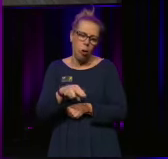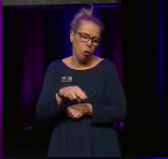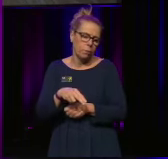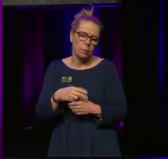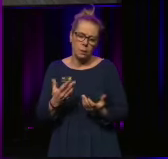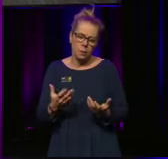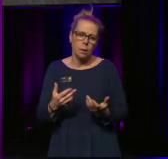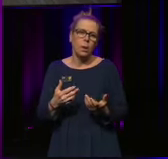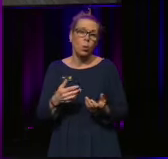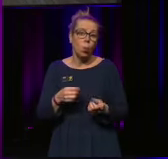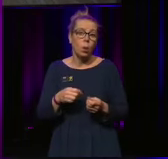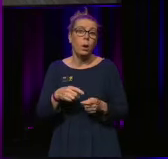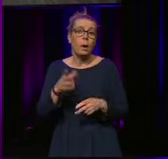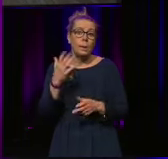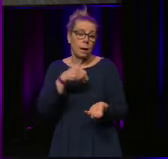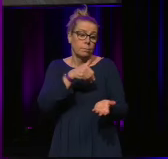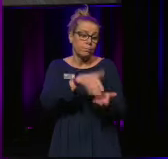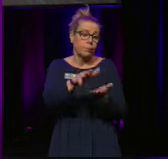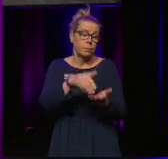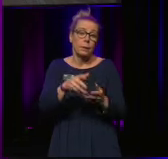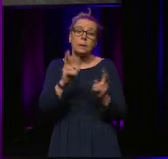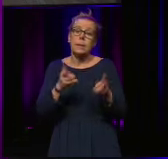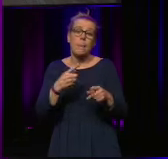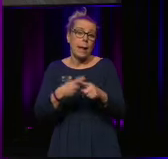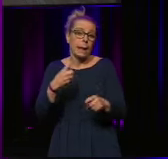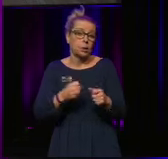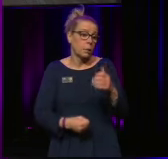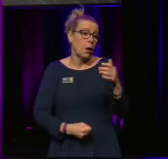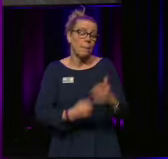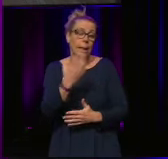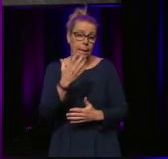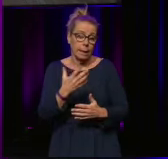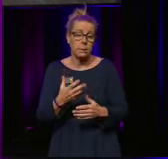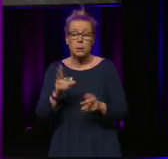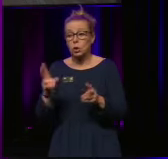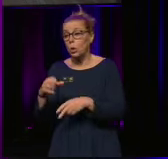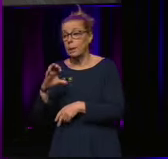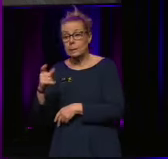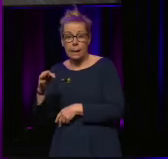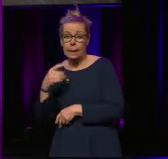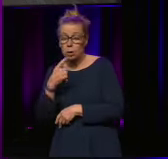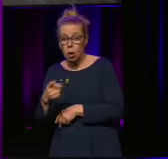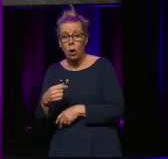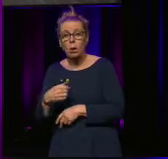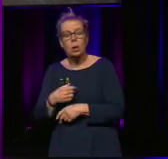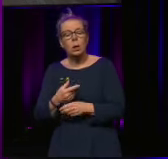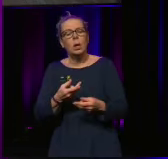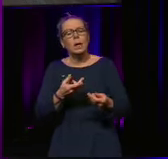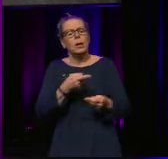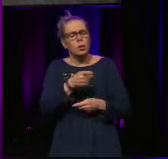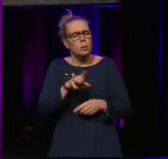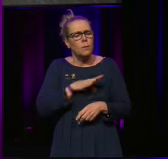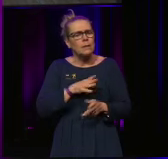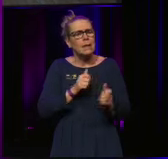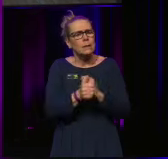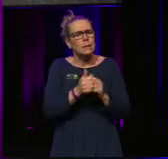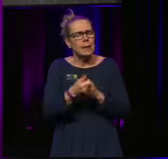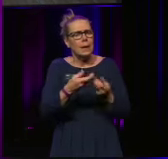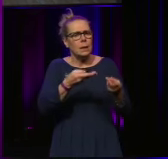det avskaffas precis lika enkelt som det infördes, precis som Stellan säger, och visserligen de som då sitter i domarnämnden hittills, där sitter väl